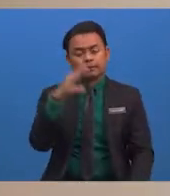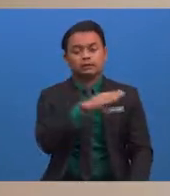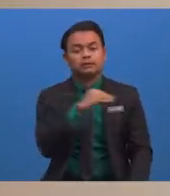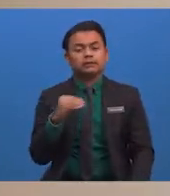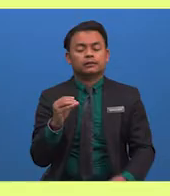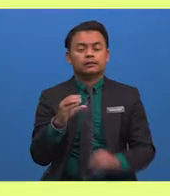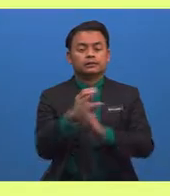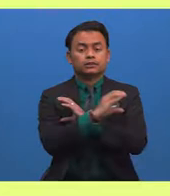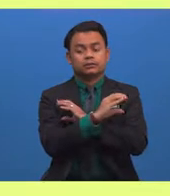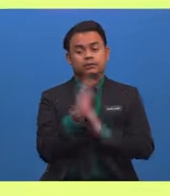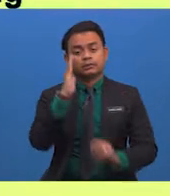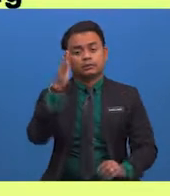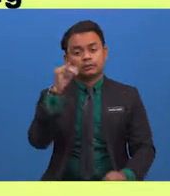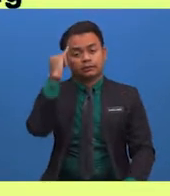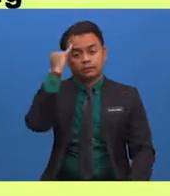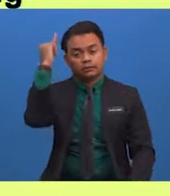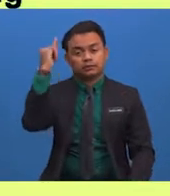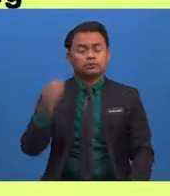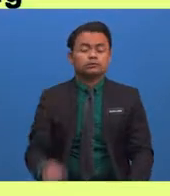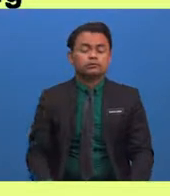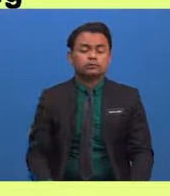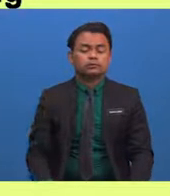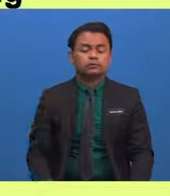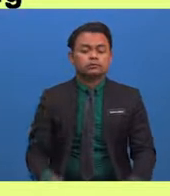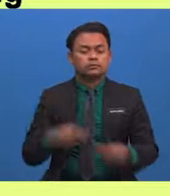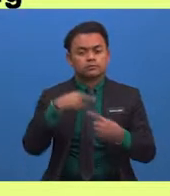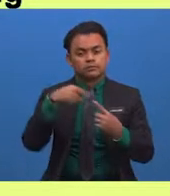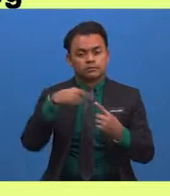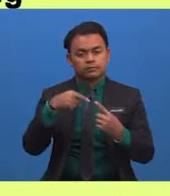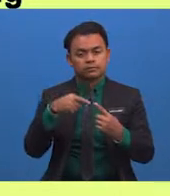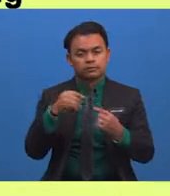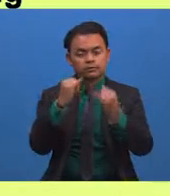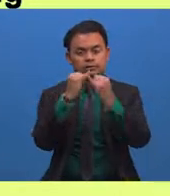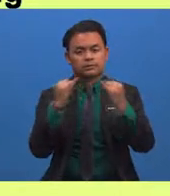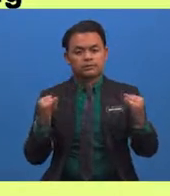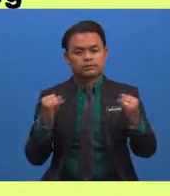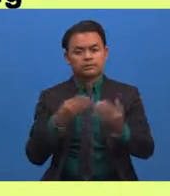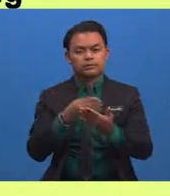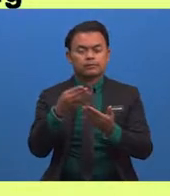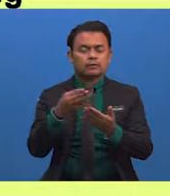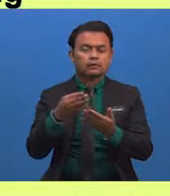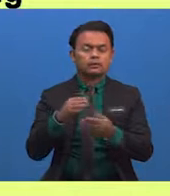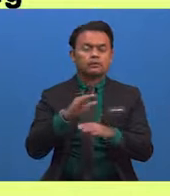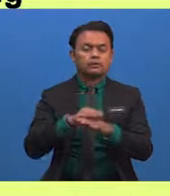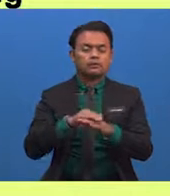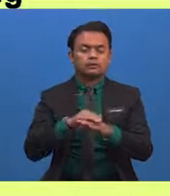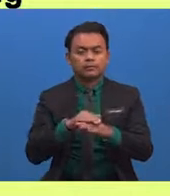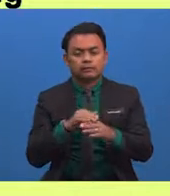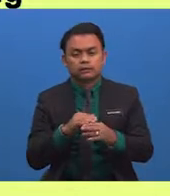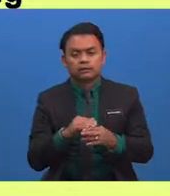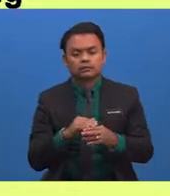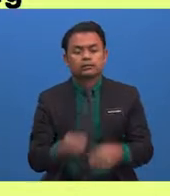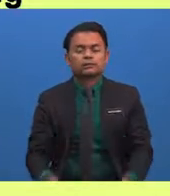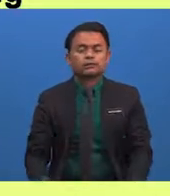ilmu. Pihak istana juga memberi pelbagai kemudahan kepada para cendekiawan,